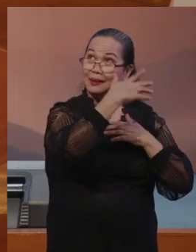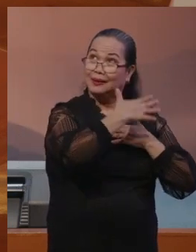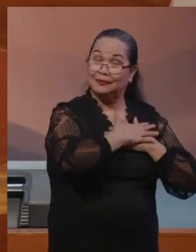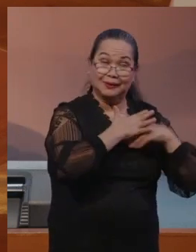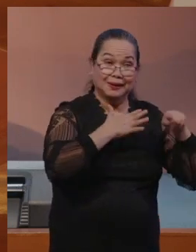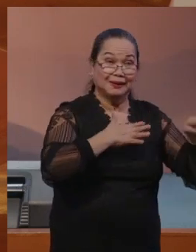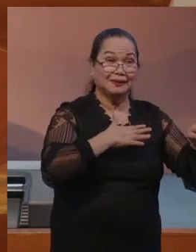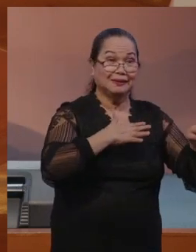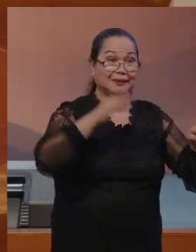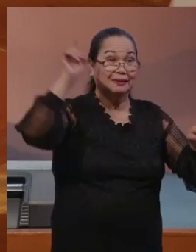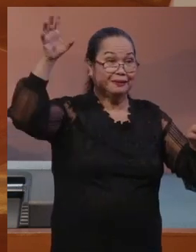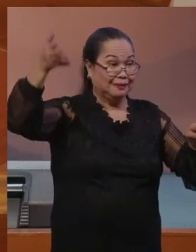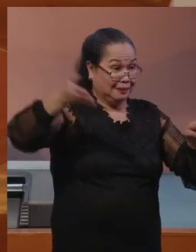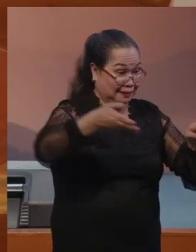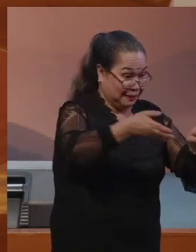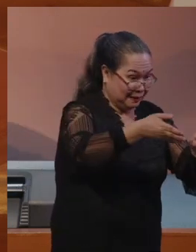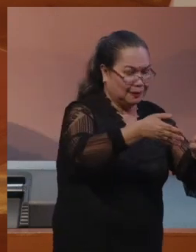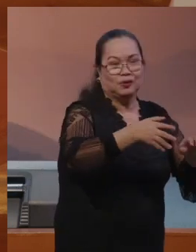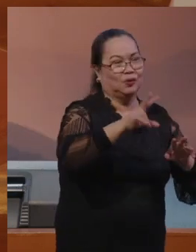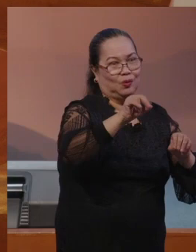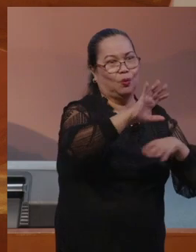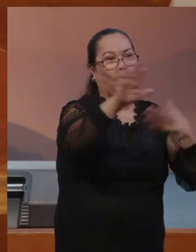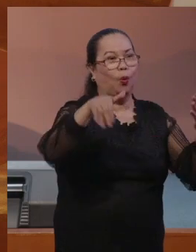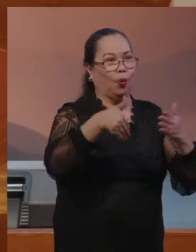kamay? Wala po.